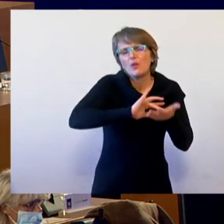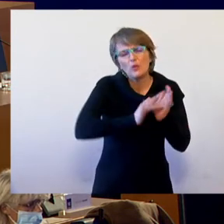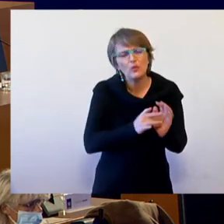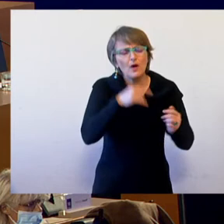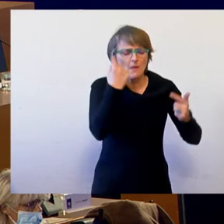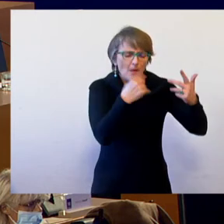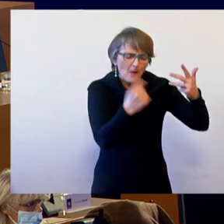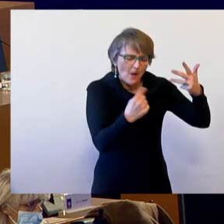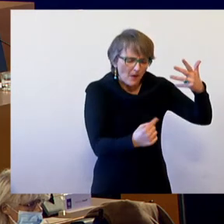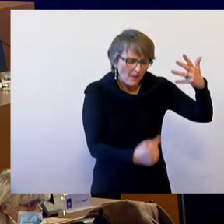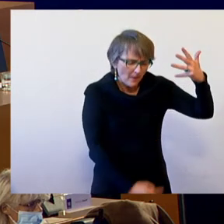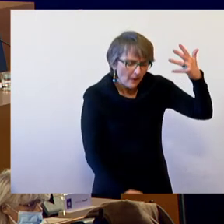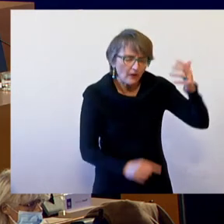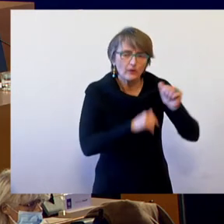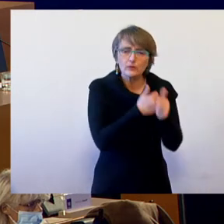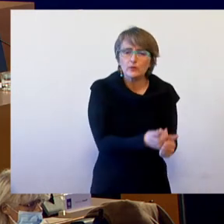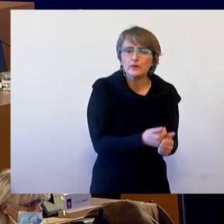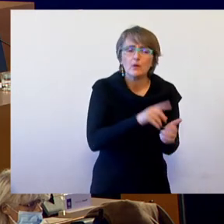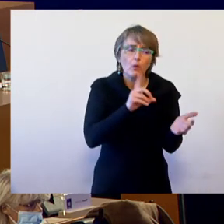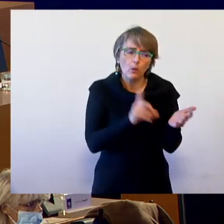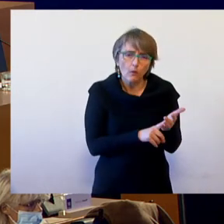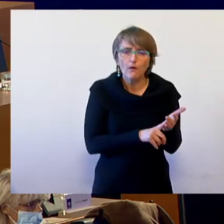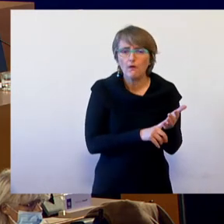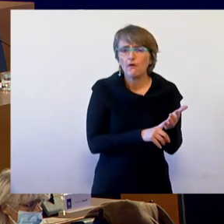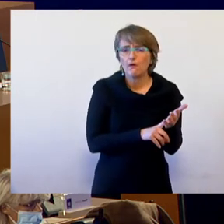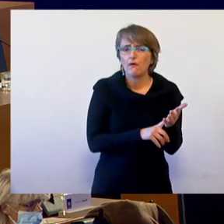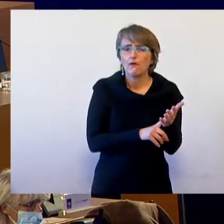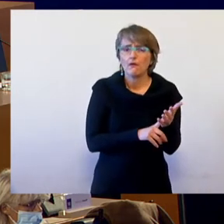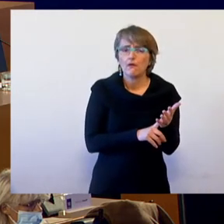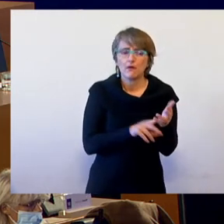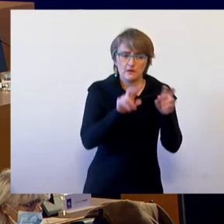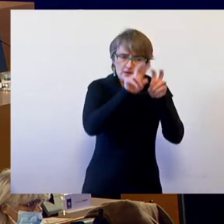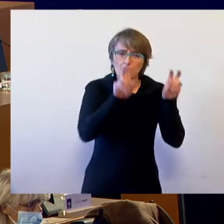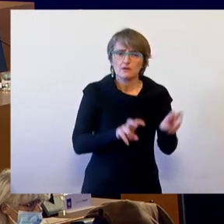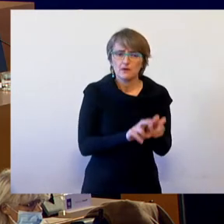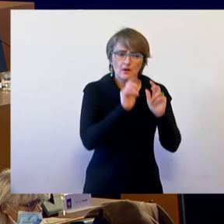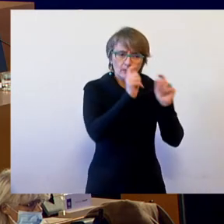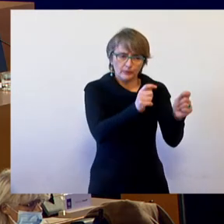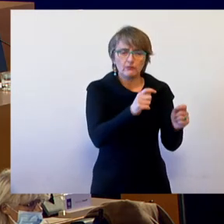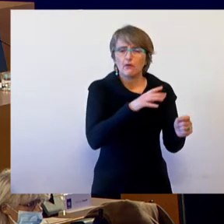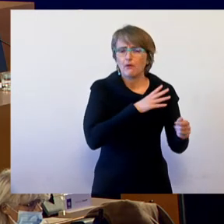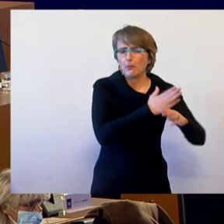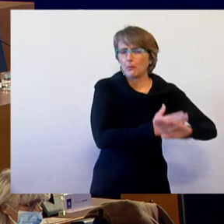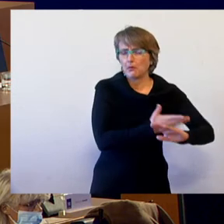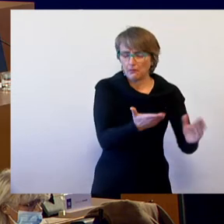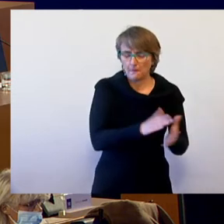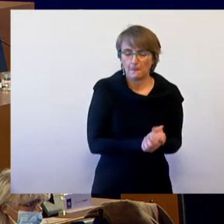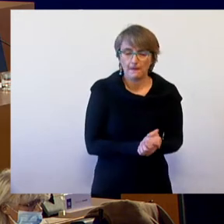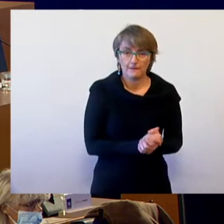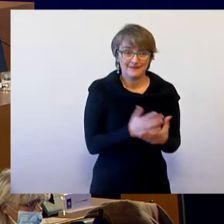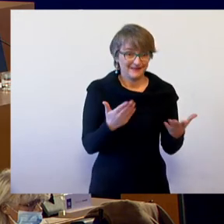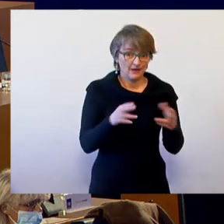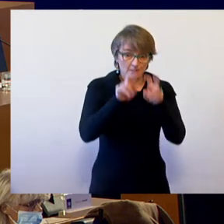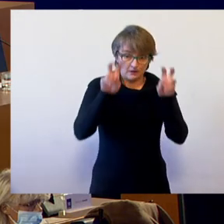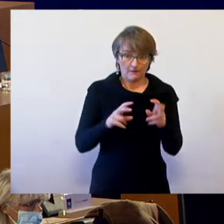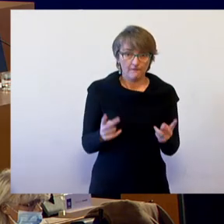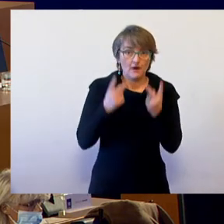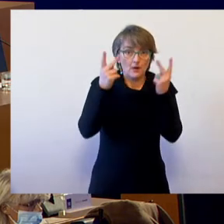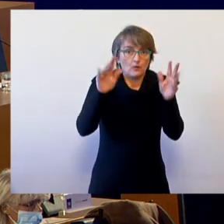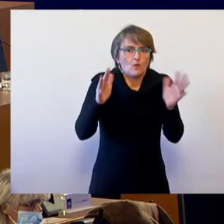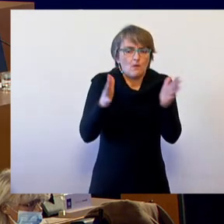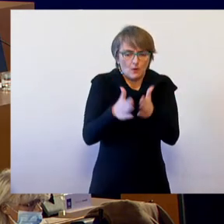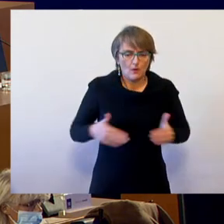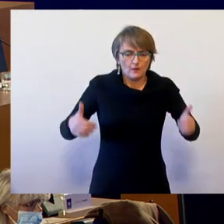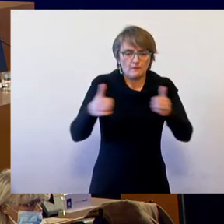les opérations qui sont éligibles pour se voir attribuer un certificat. Donc pour valoriser ces certificats, les